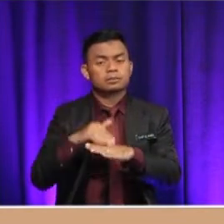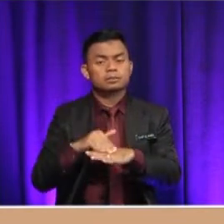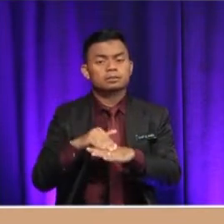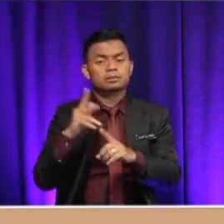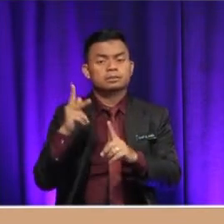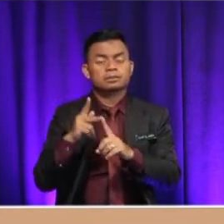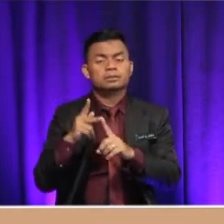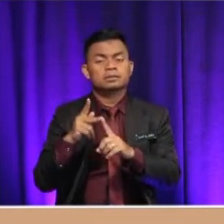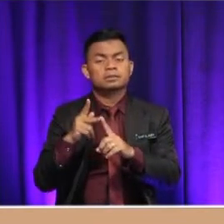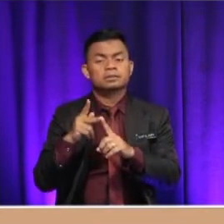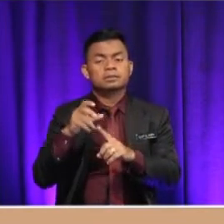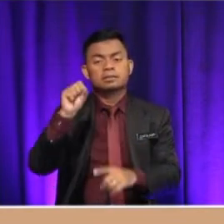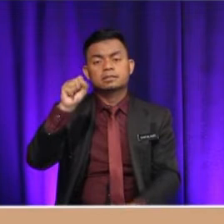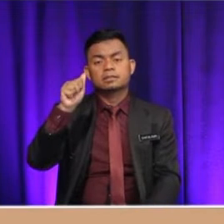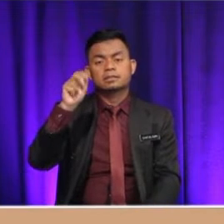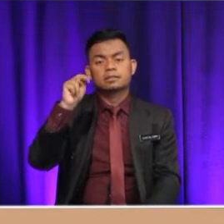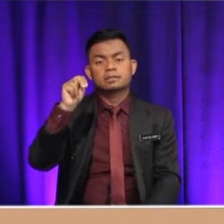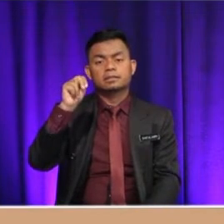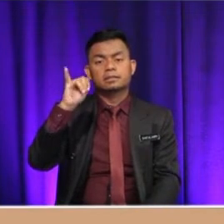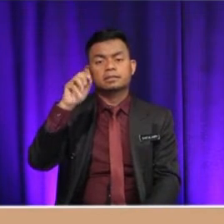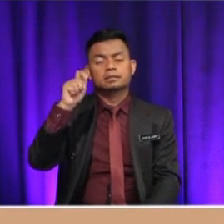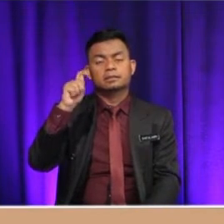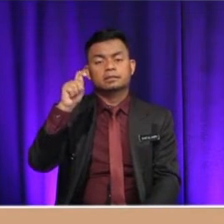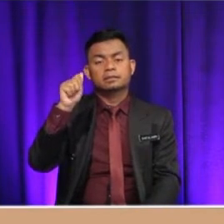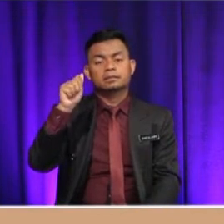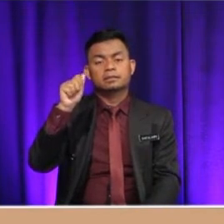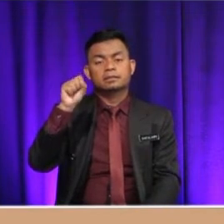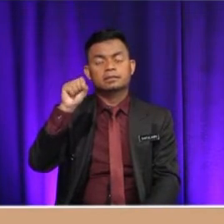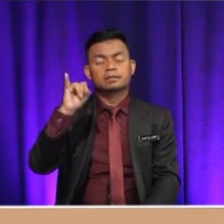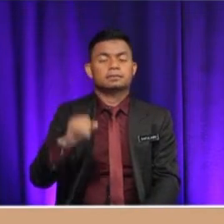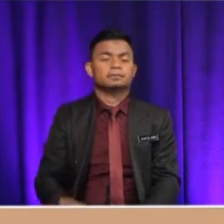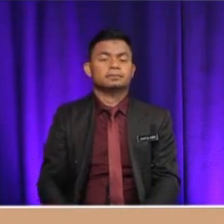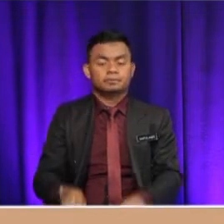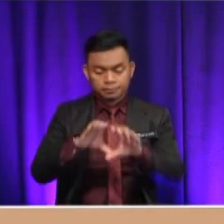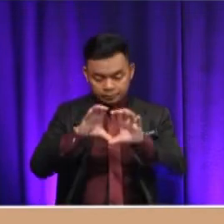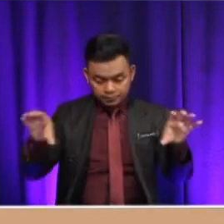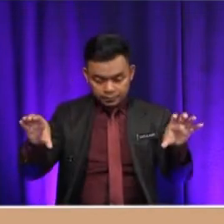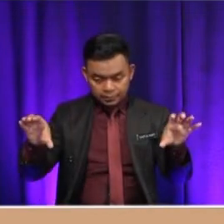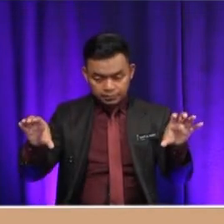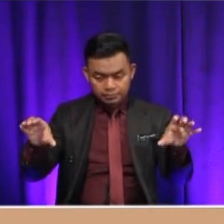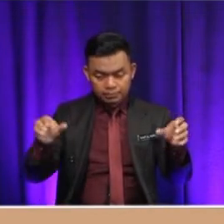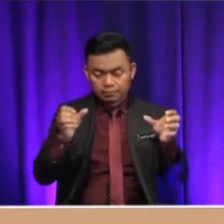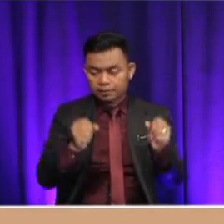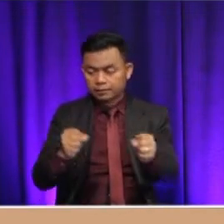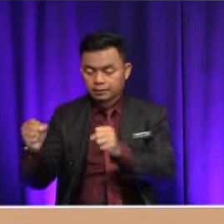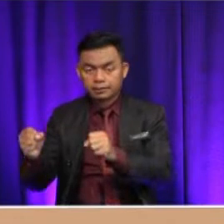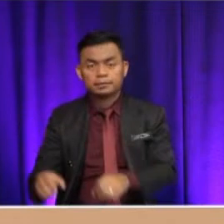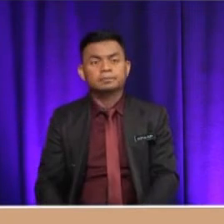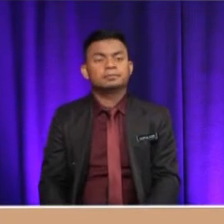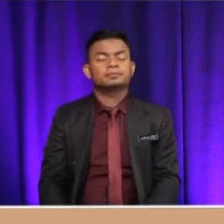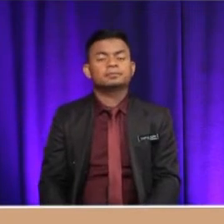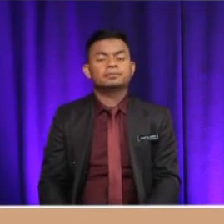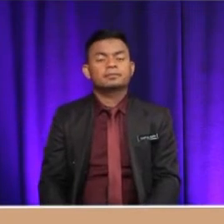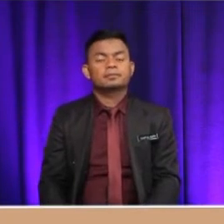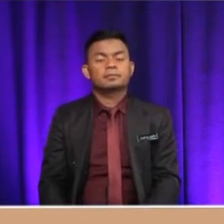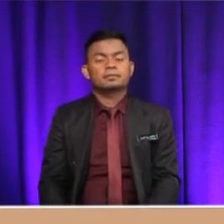lekapan sanitasi yang dipasang pada rumah kediaman tu, nama pipe tu pipe agihan. Dia pergi ke mana pun. Dia kat